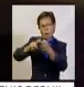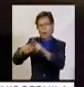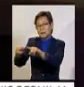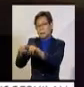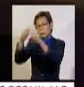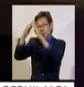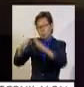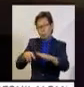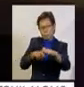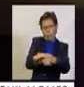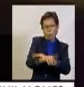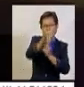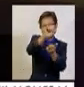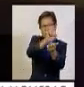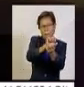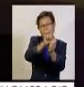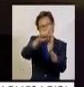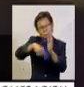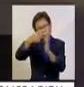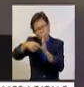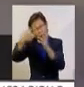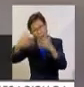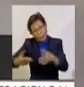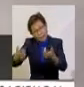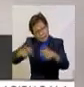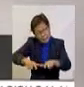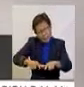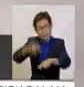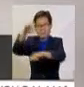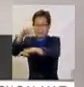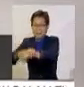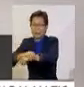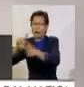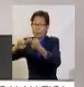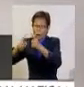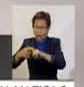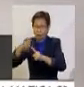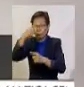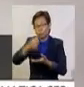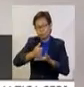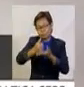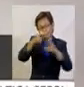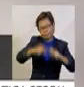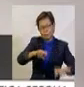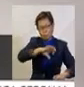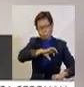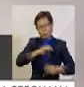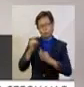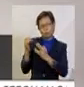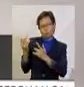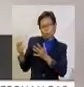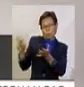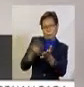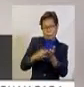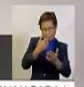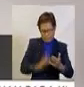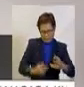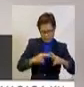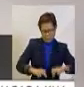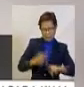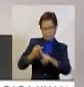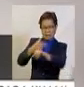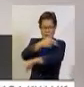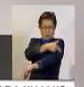serumahnya yang berjaya ditahan beberapa jam selepas kejadian bagi membantu siasatan. Polis masih menunggu laporan bedah siasat